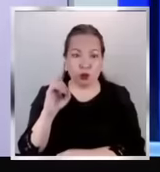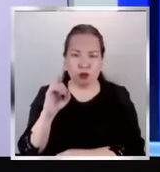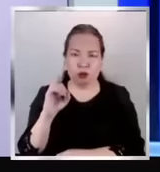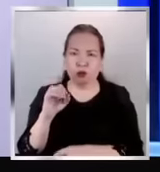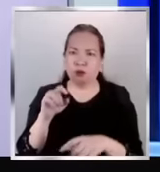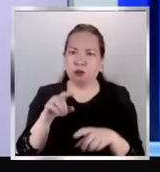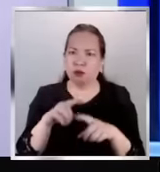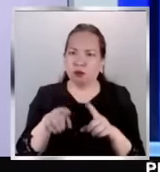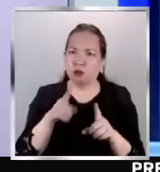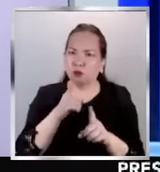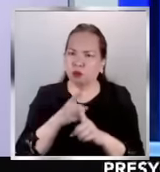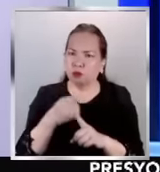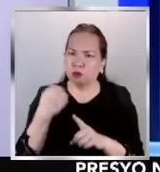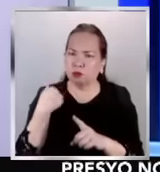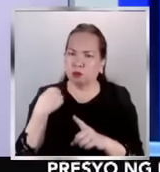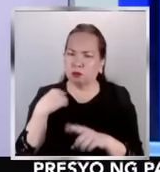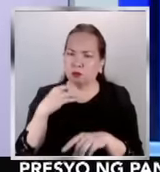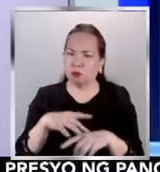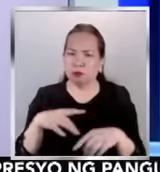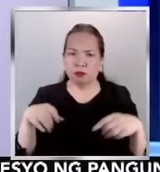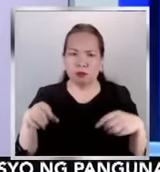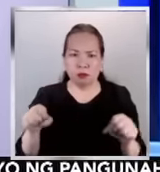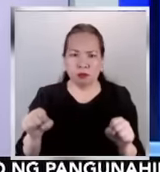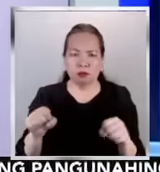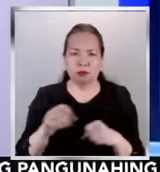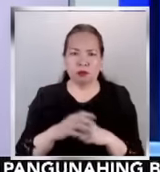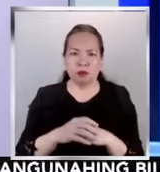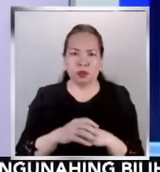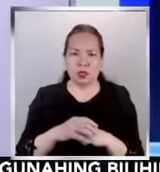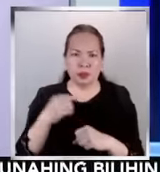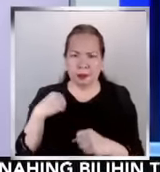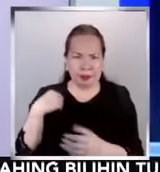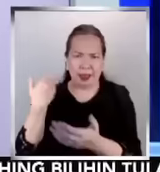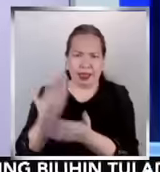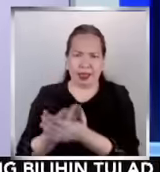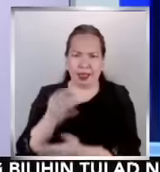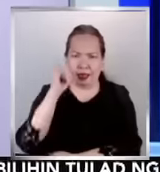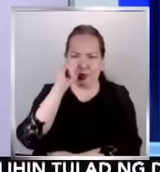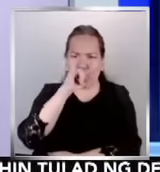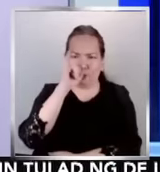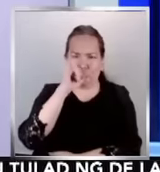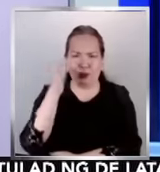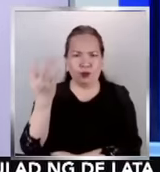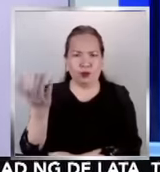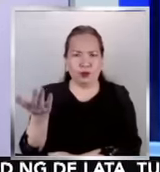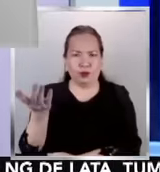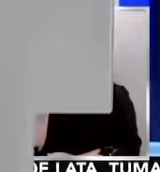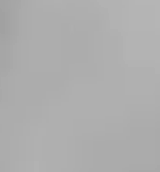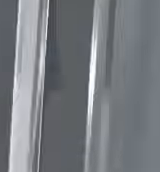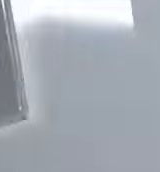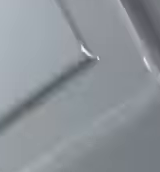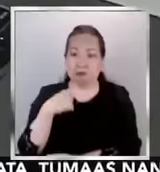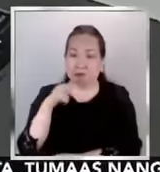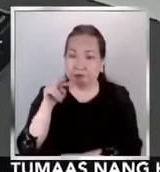at kahit kailan hindi siya nakarating sa Iloilo yan ang tinutukan ni Sandra